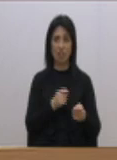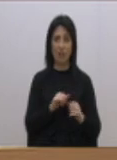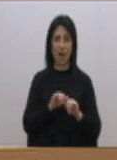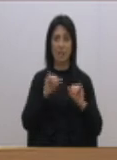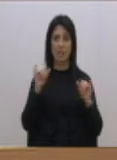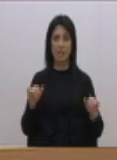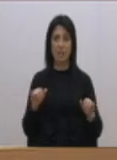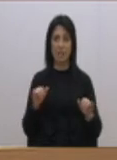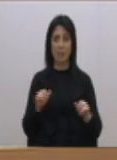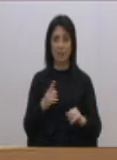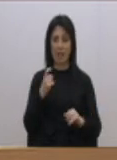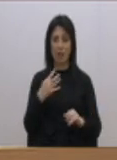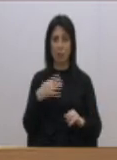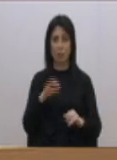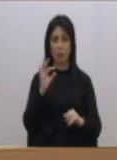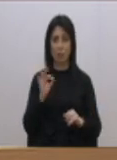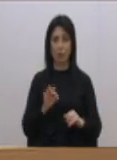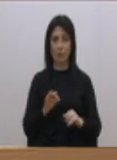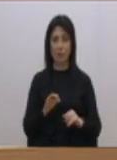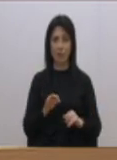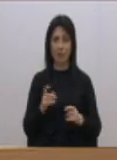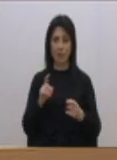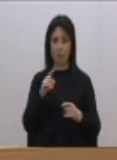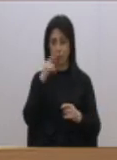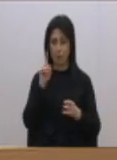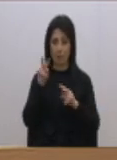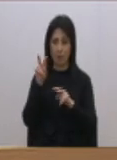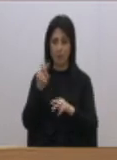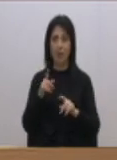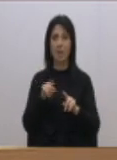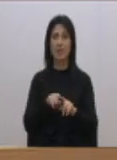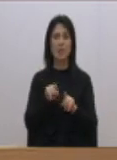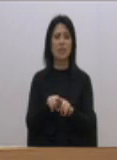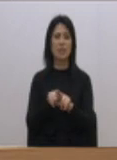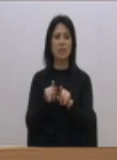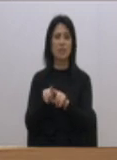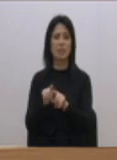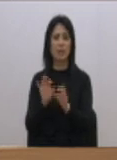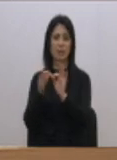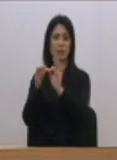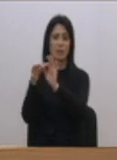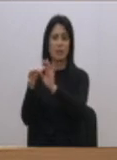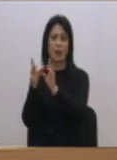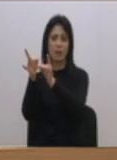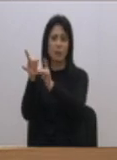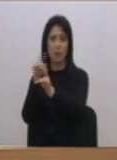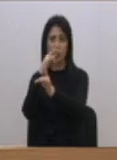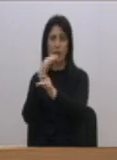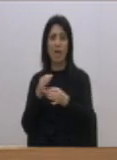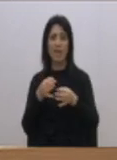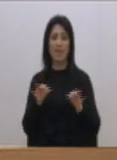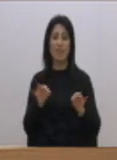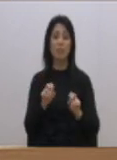gazrdilia 140% damokidebuleba rusetze. Esets da chven vichit rom tavisupleba ar arse,